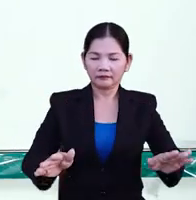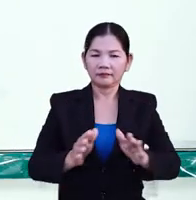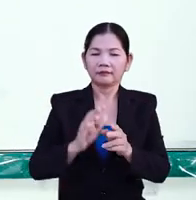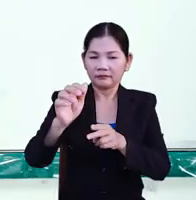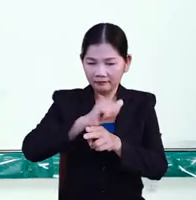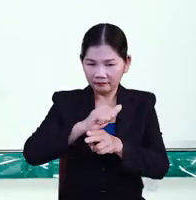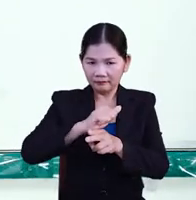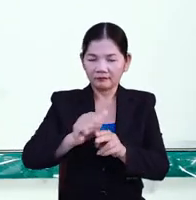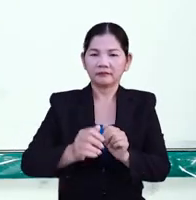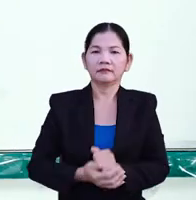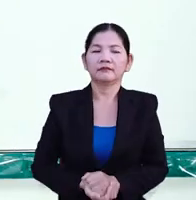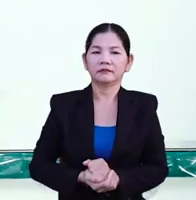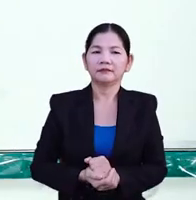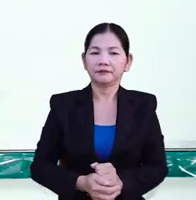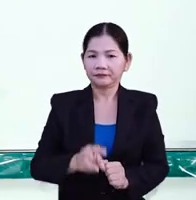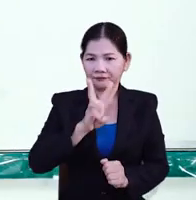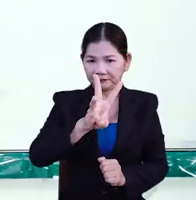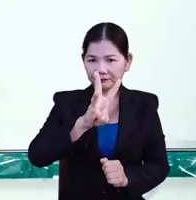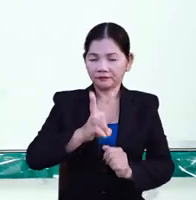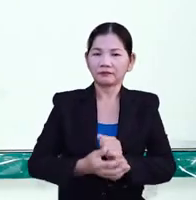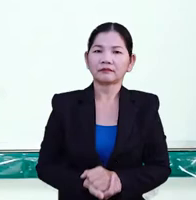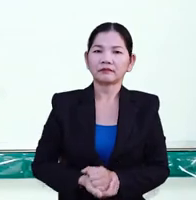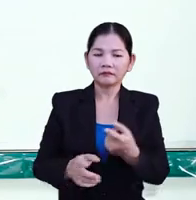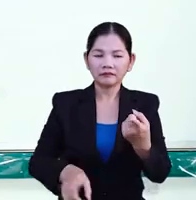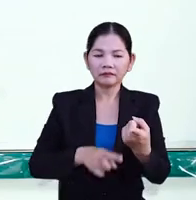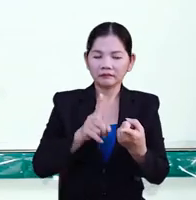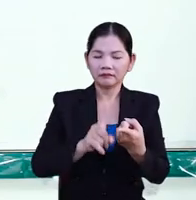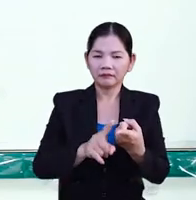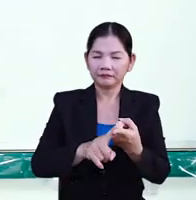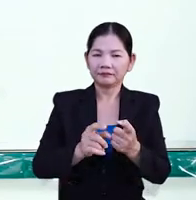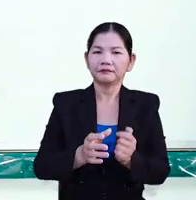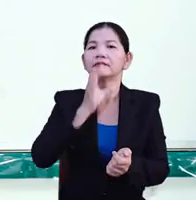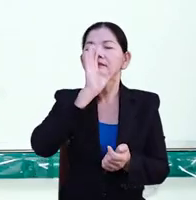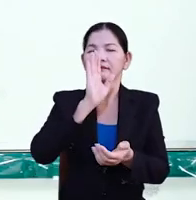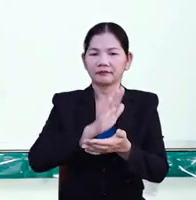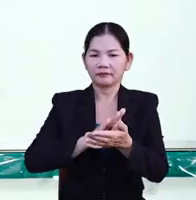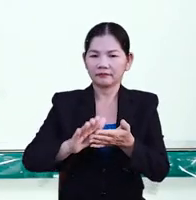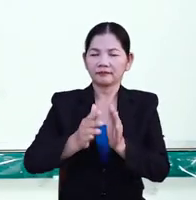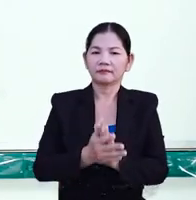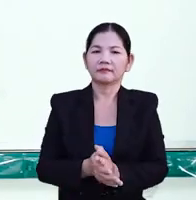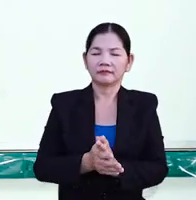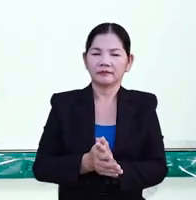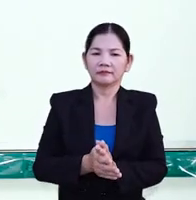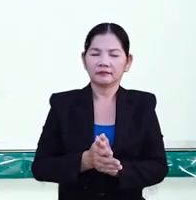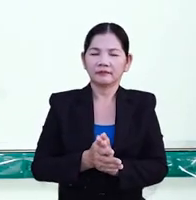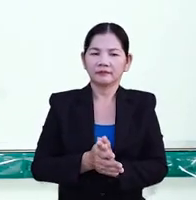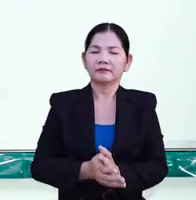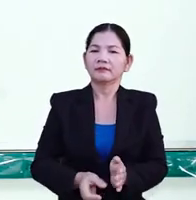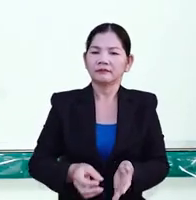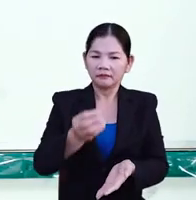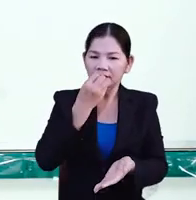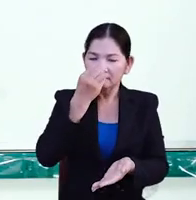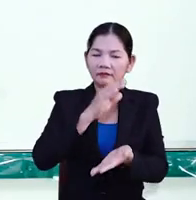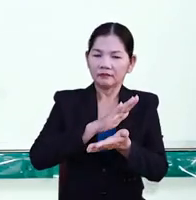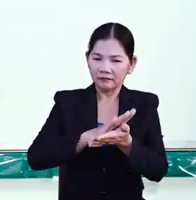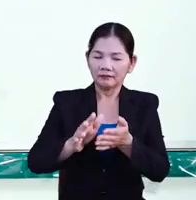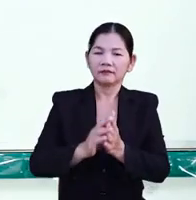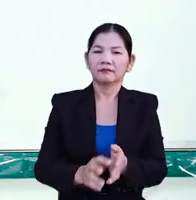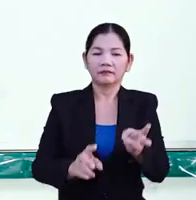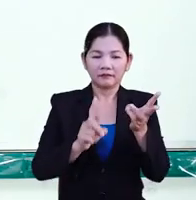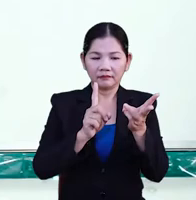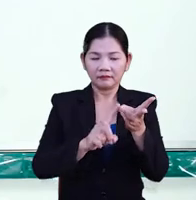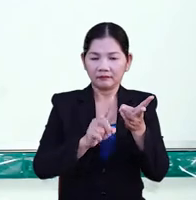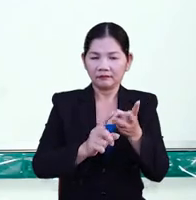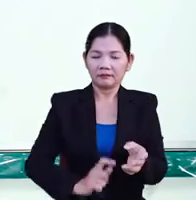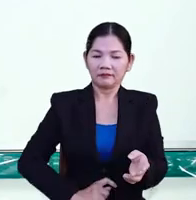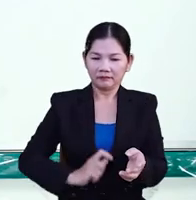អនុវត្តទៅលើ3ចំណុចចាទី1ចាផឹកស្អាតទី2ហូបស្អាតនិងទី3